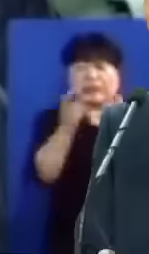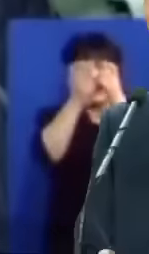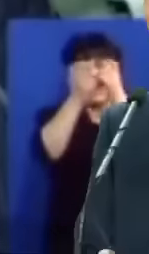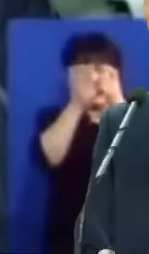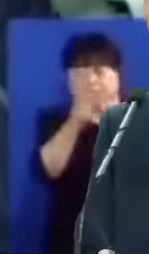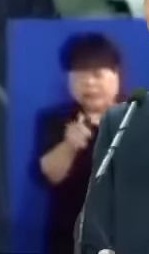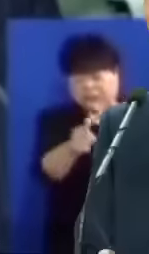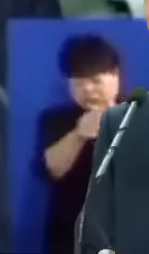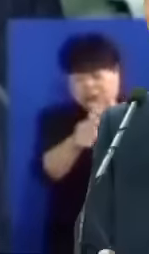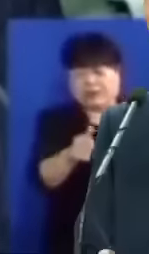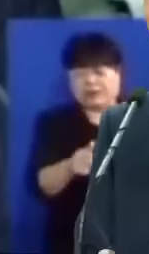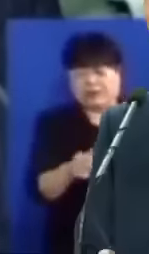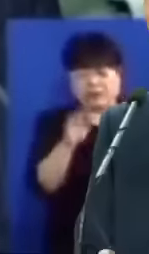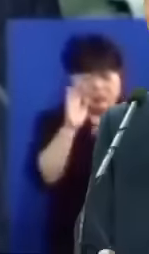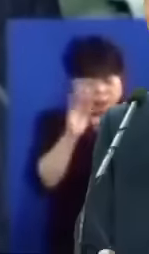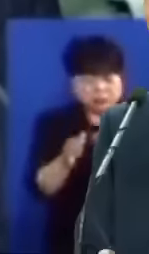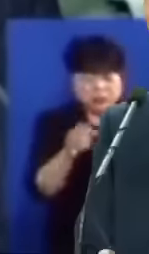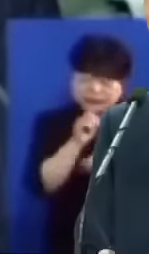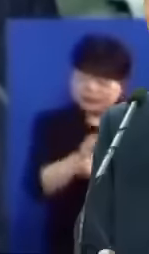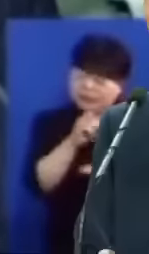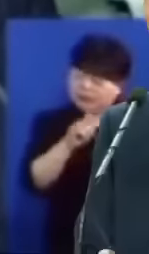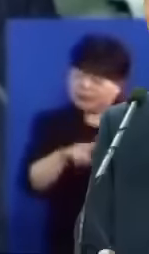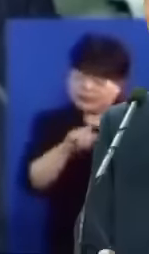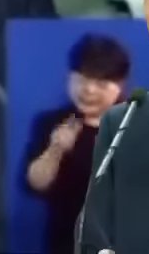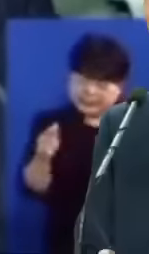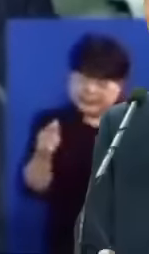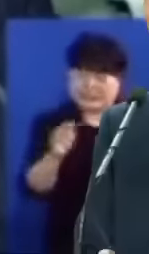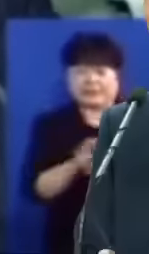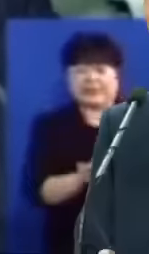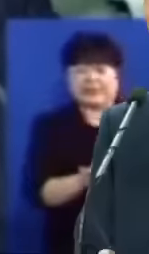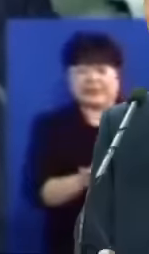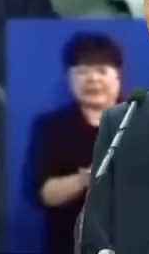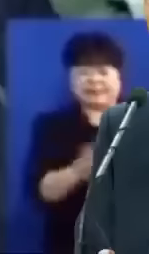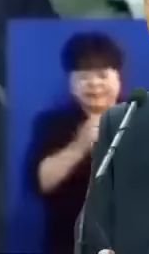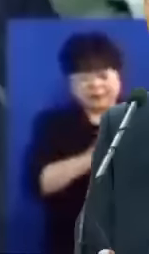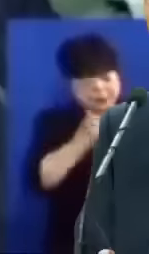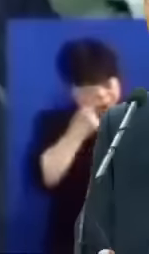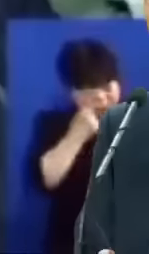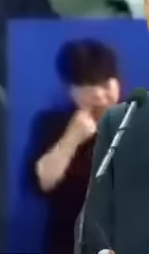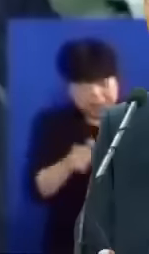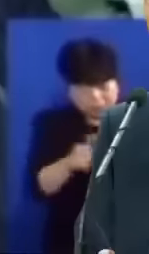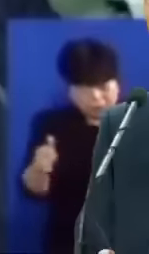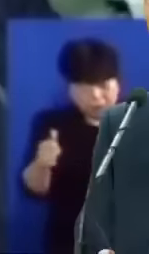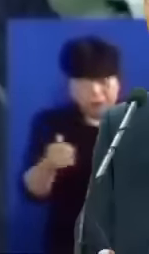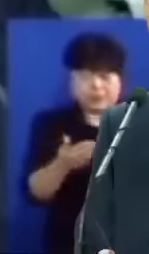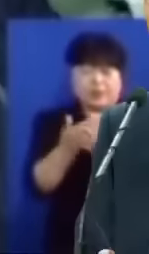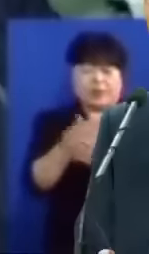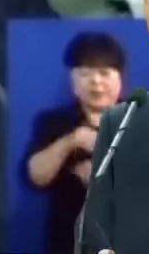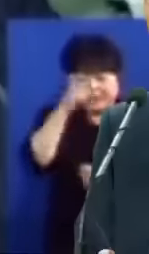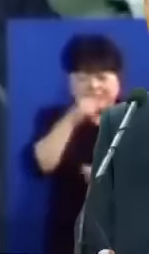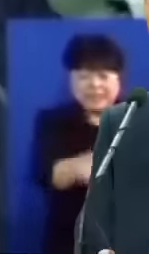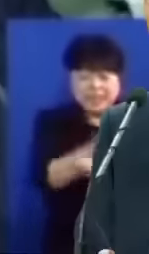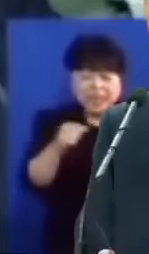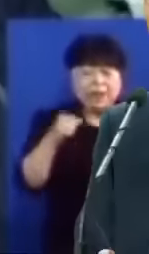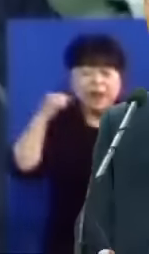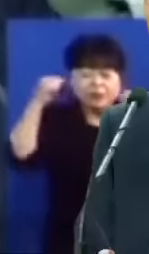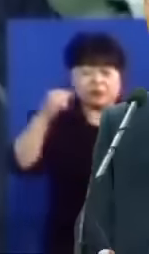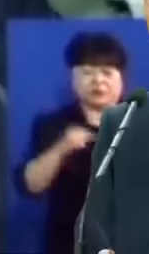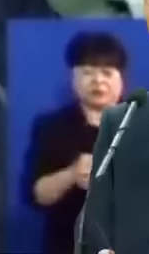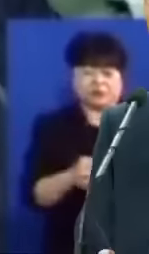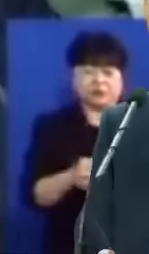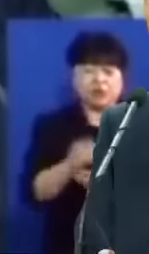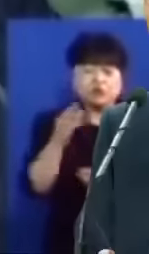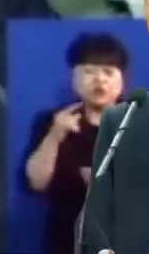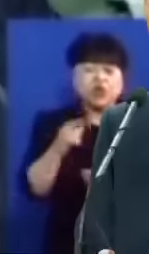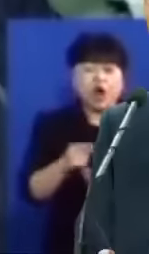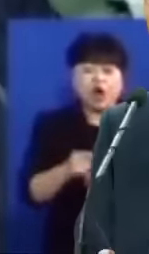모르겠어요. 그러니 나중에 성격이 드러나니까 견디지 못하지 않습니까? 흑인 해방운동가인 마틴 루터 킹